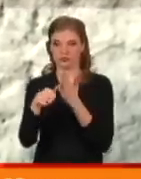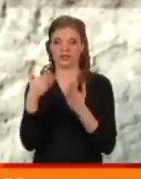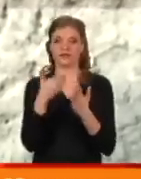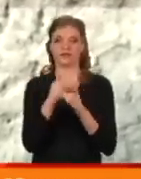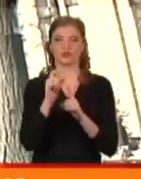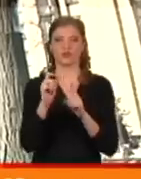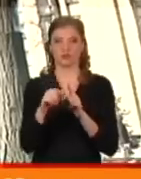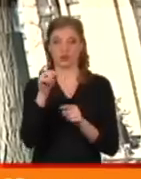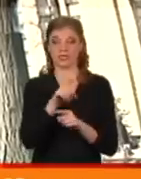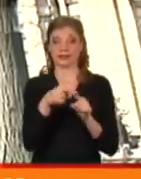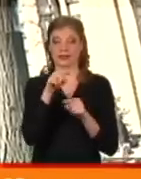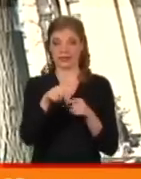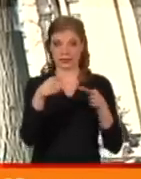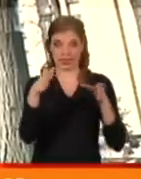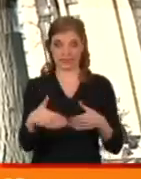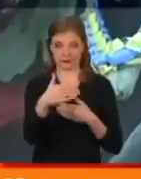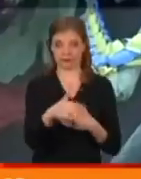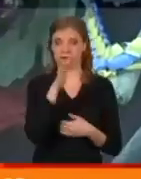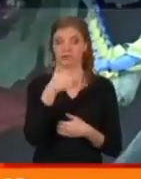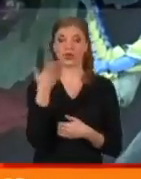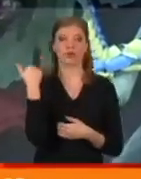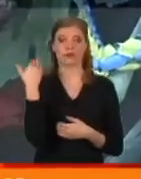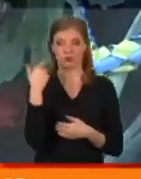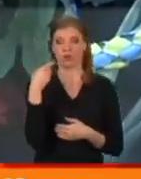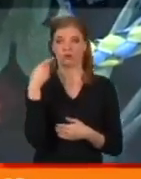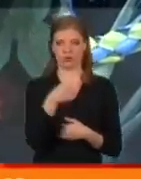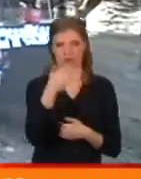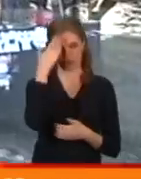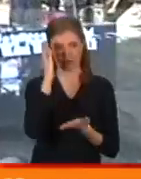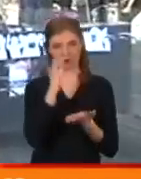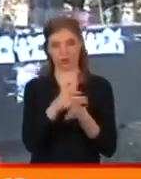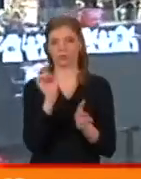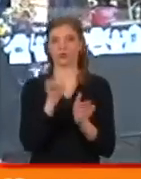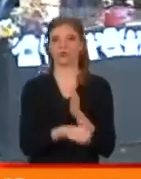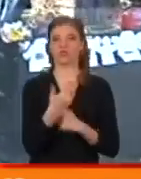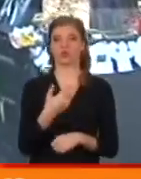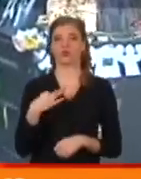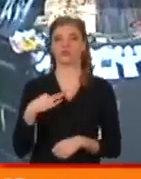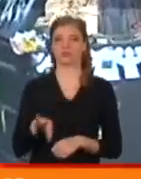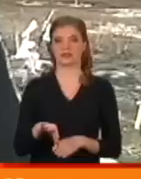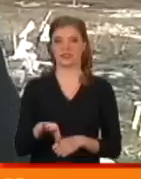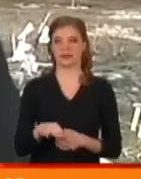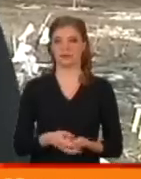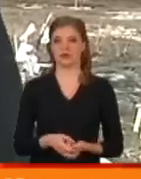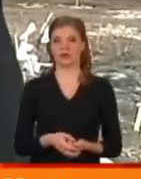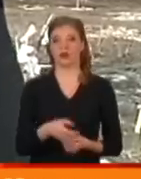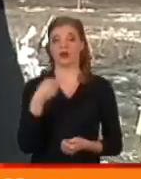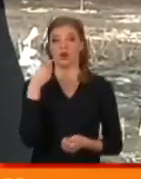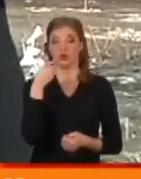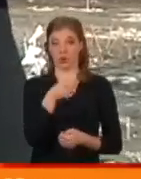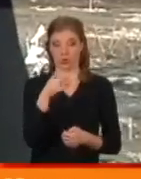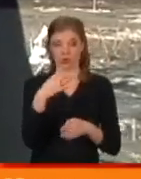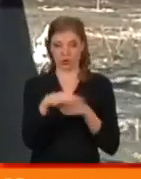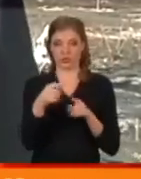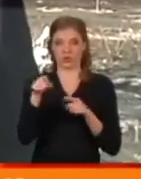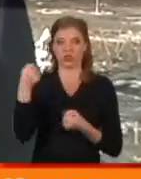від куль. Саме за цією клумбою 5 років тому пострілом у голову вбили його сина Романа. Розстрілювали от